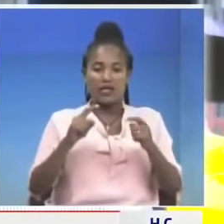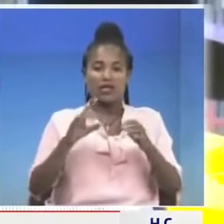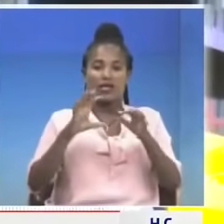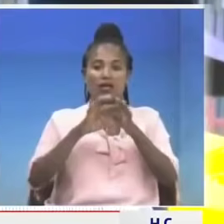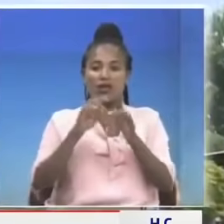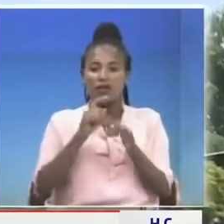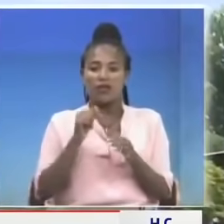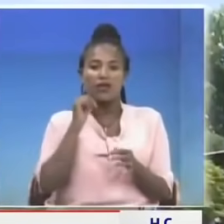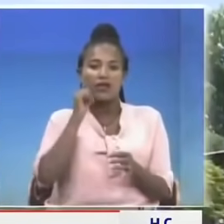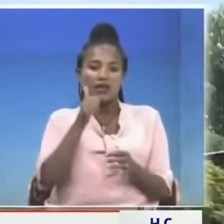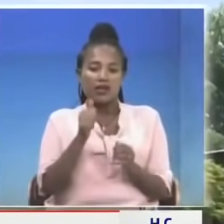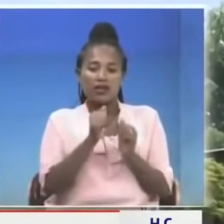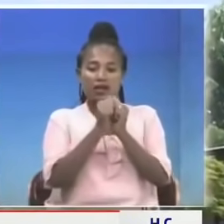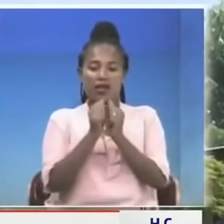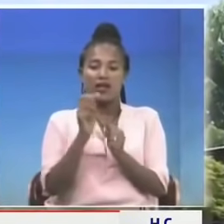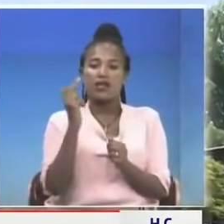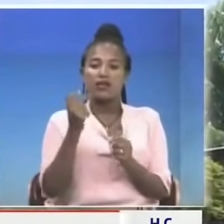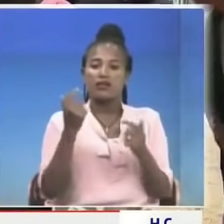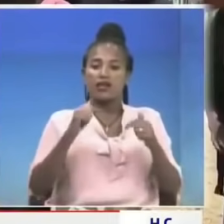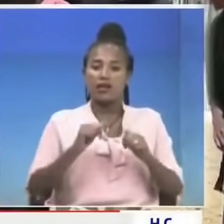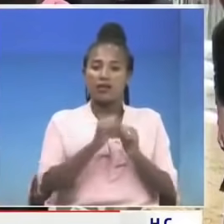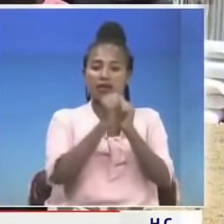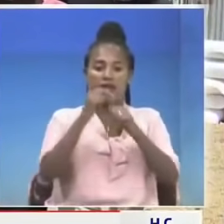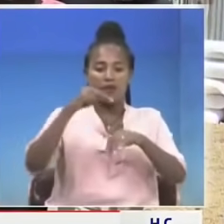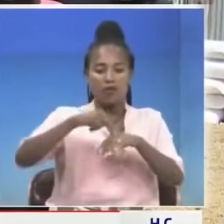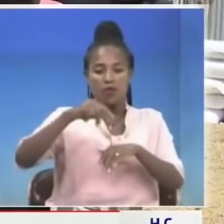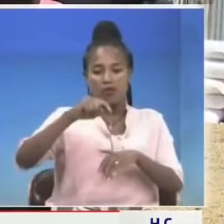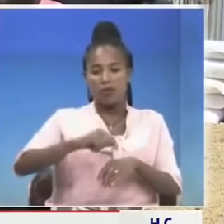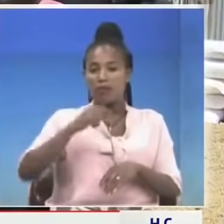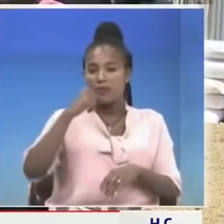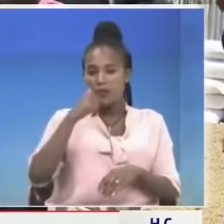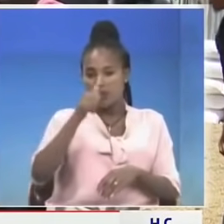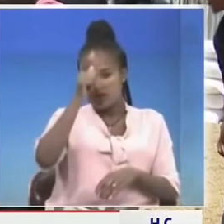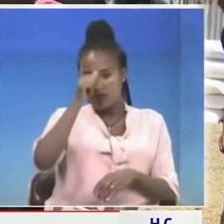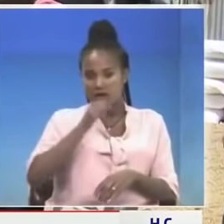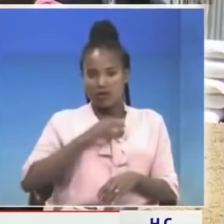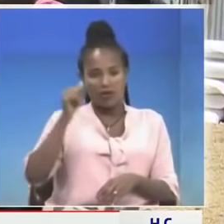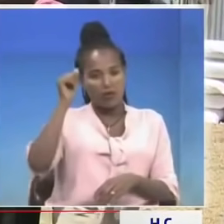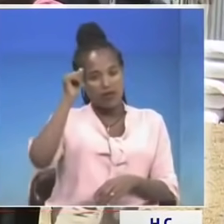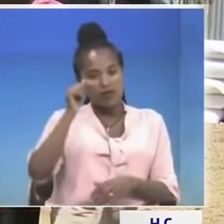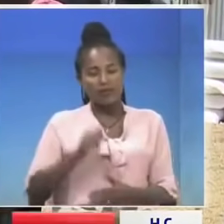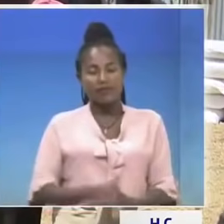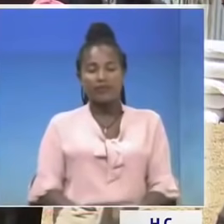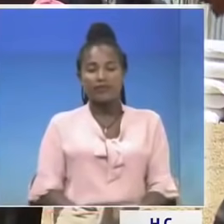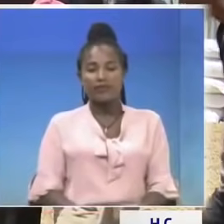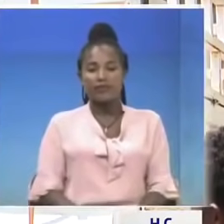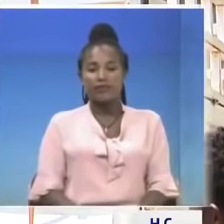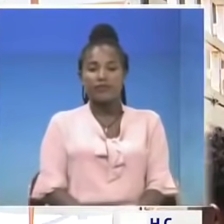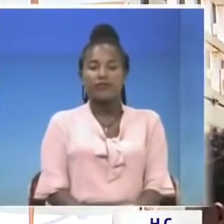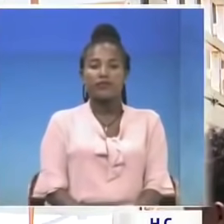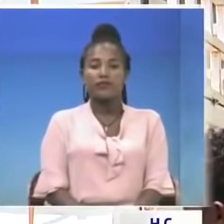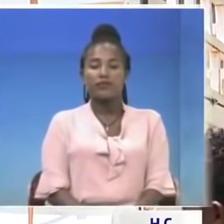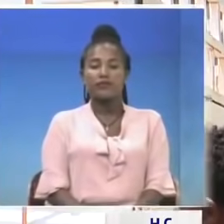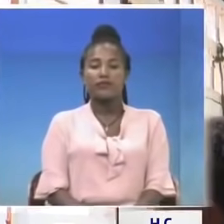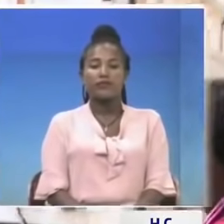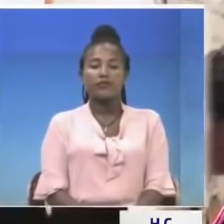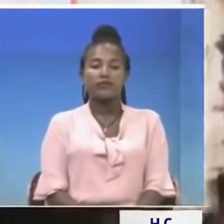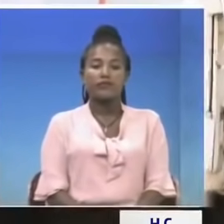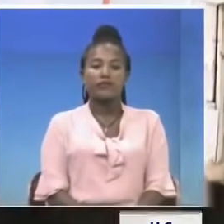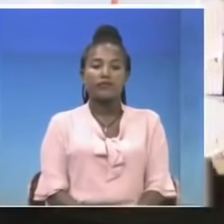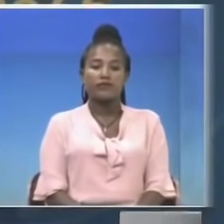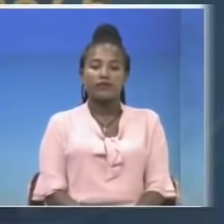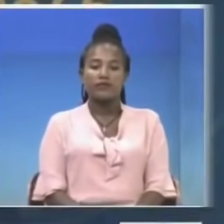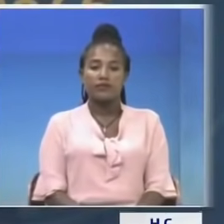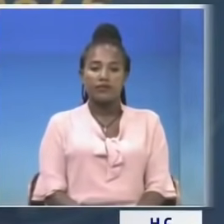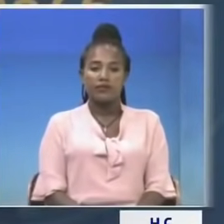ነው። ለነገ የጋራ ድላችንም ዛሬ በአንድነት መቆም ይኖርብናል ብለዋል አቶ አባይነህ። ለአማራ ሚዲያ ኮርፖሬሽን እያየው ተስፋሁን ከብናት።